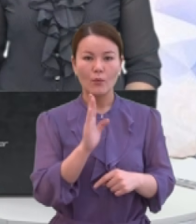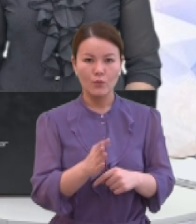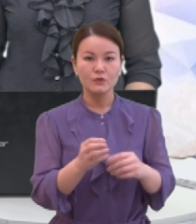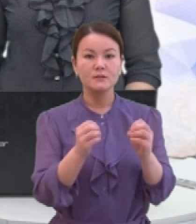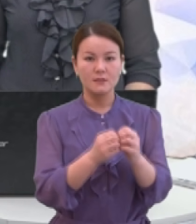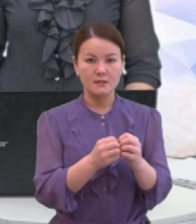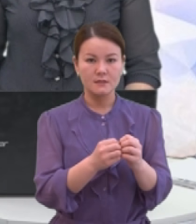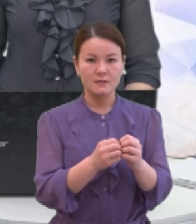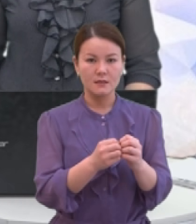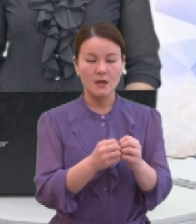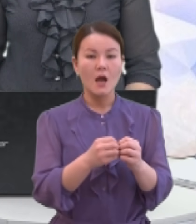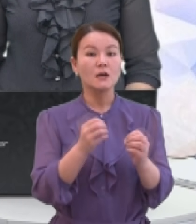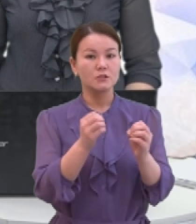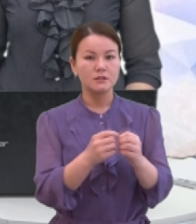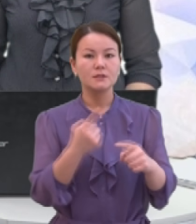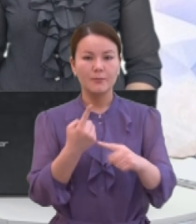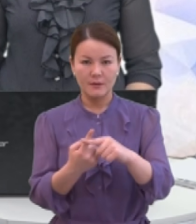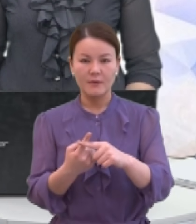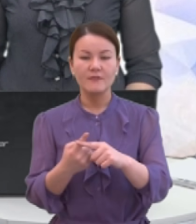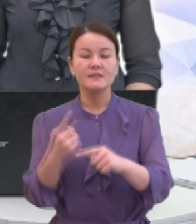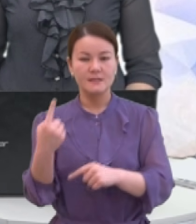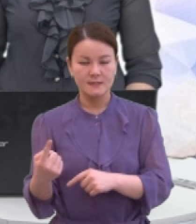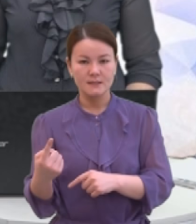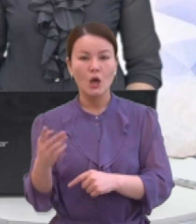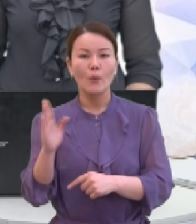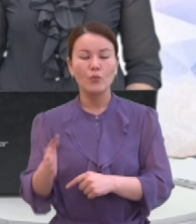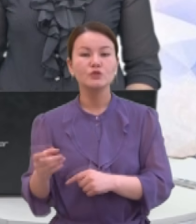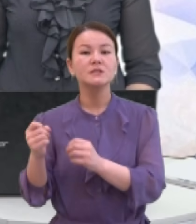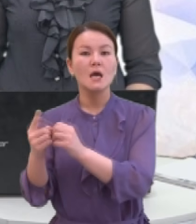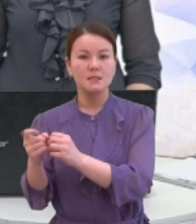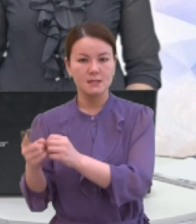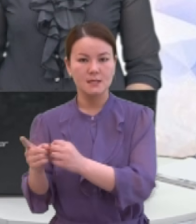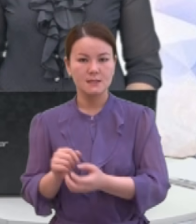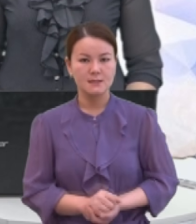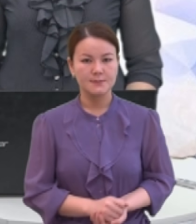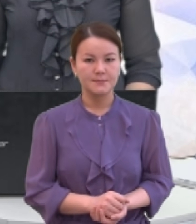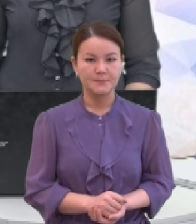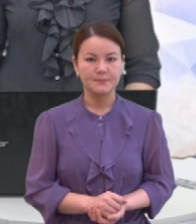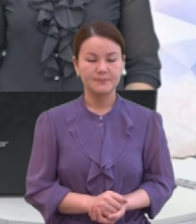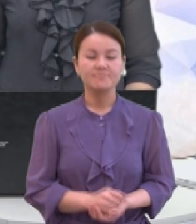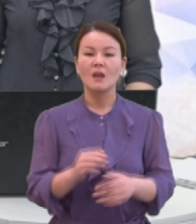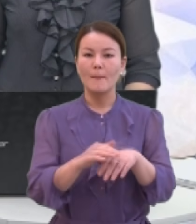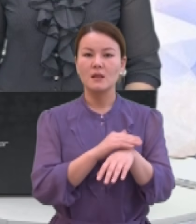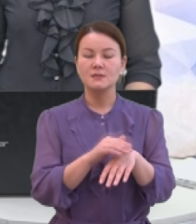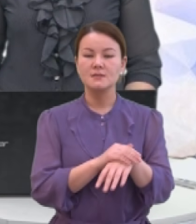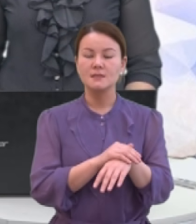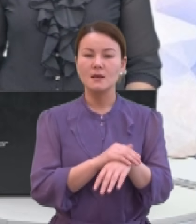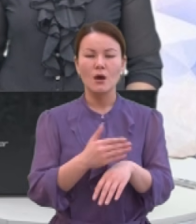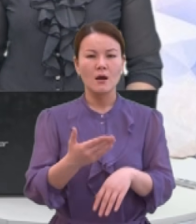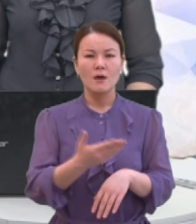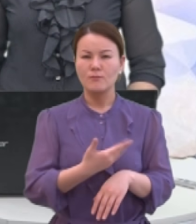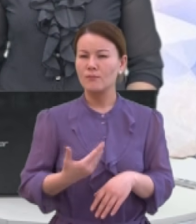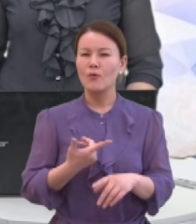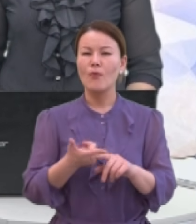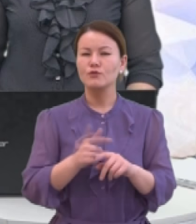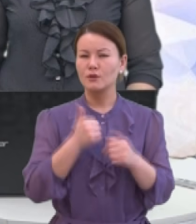10 10 прибавить один получится 11 молодцы мы очень хорошо